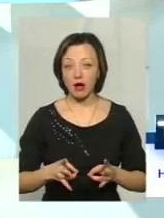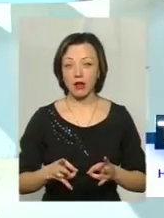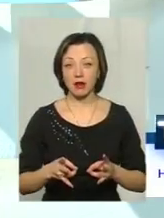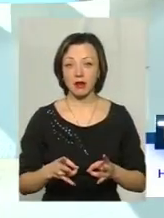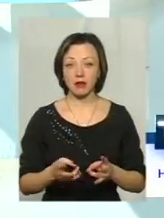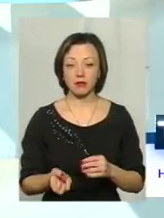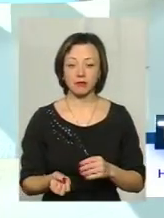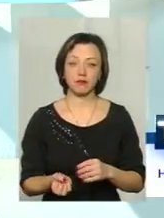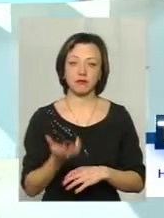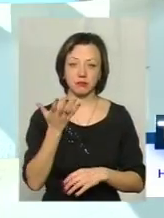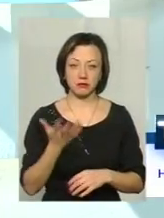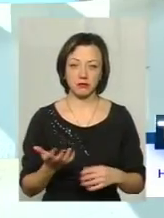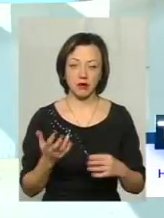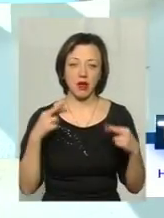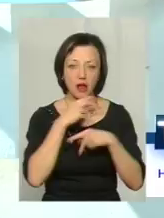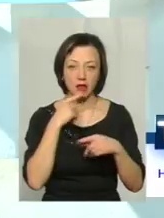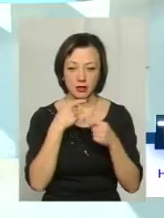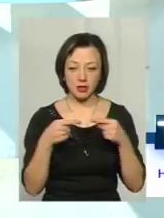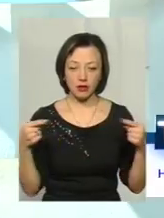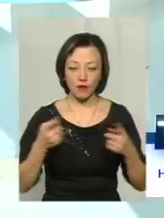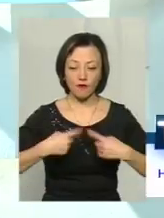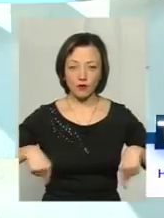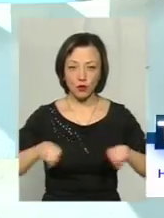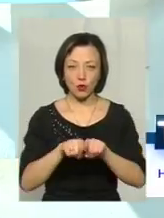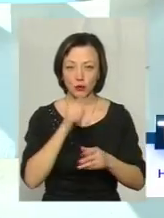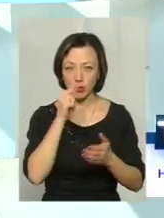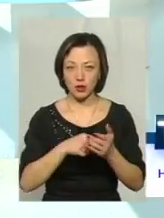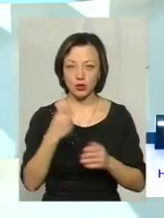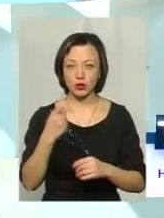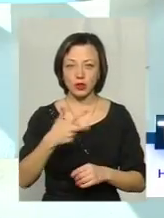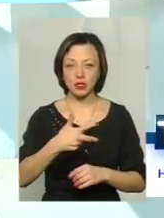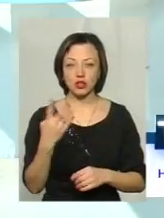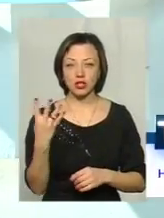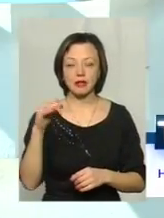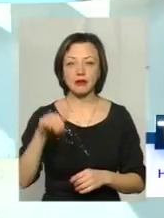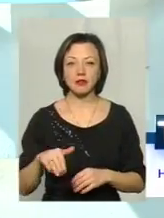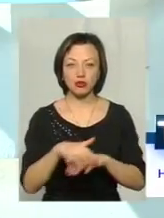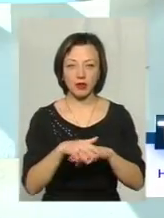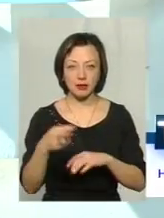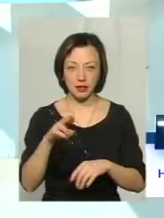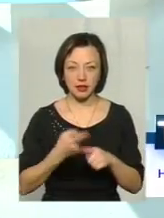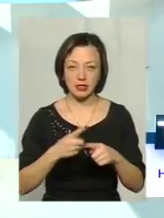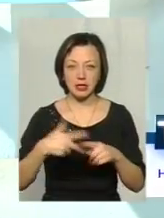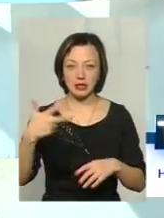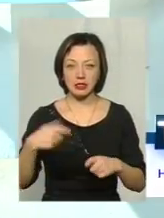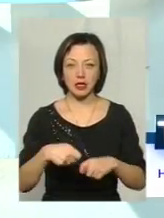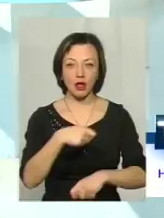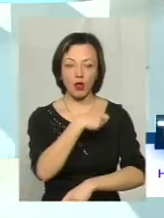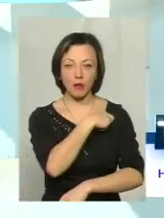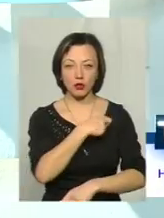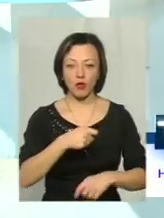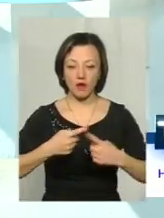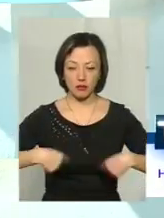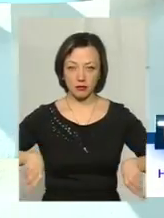радіаційних речовин, значить, в зону потрапляє близько 134 тисяч населення. Це 30-кілометрова зона навколо ХЕС,